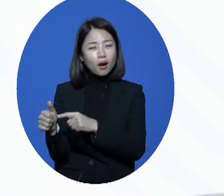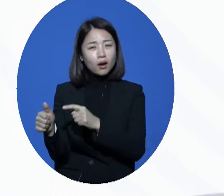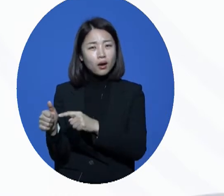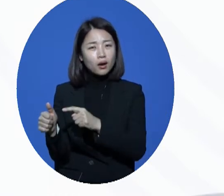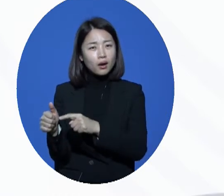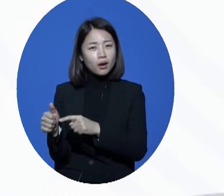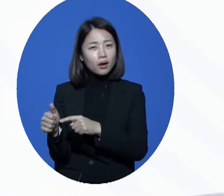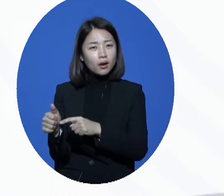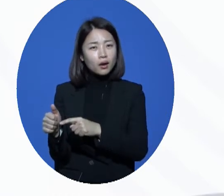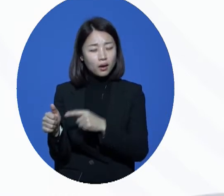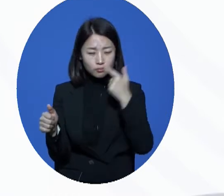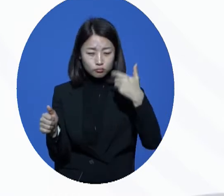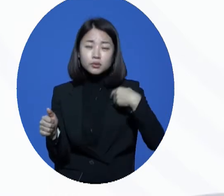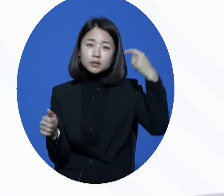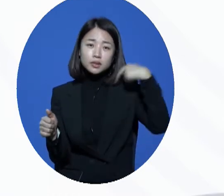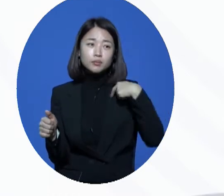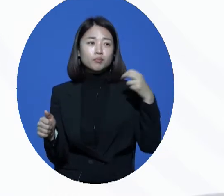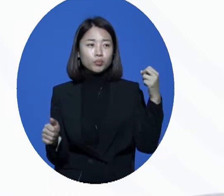했고,